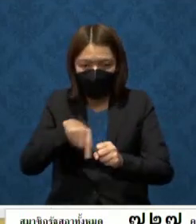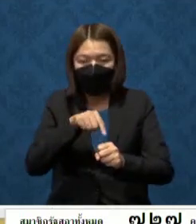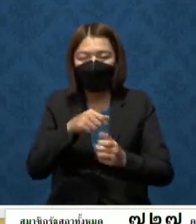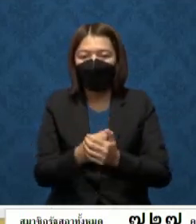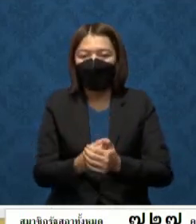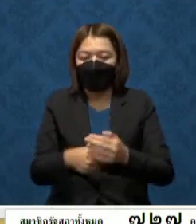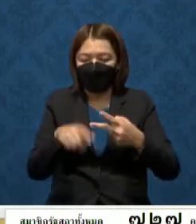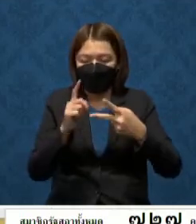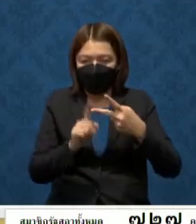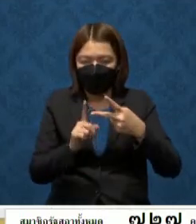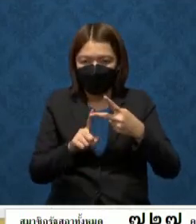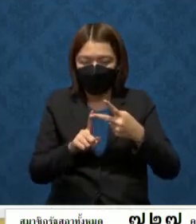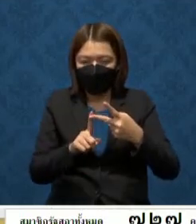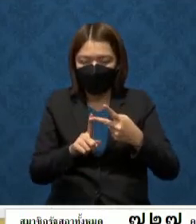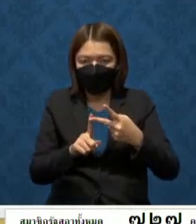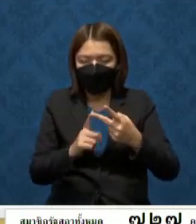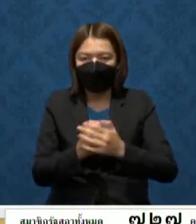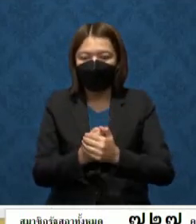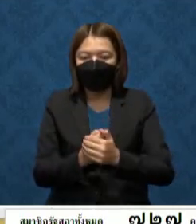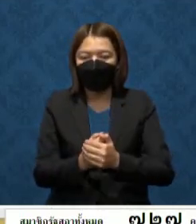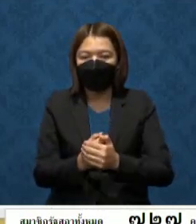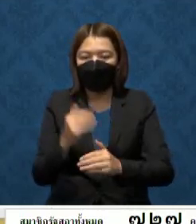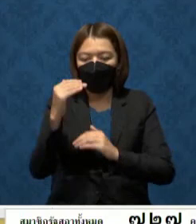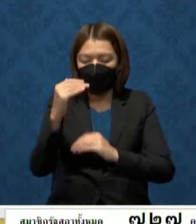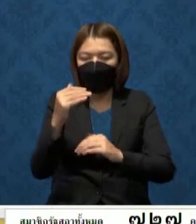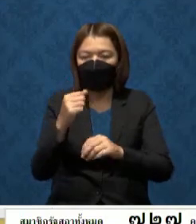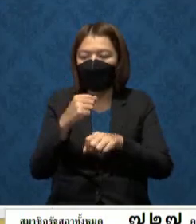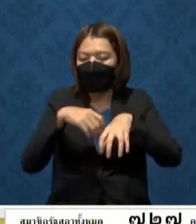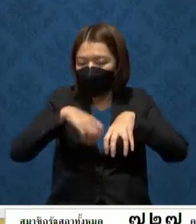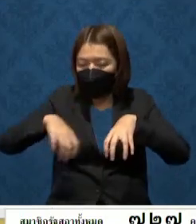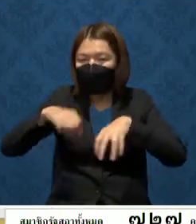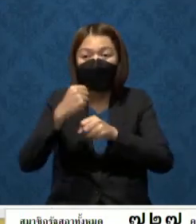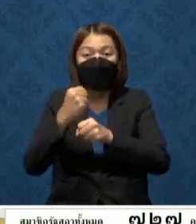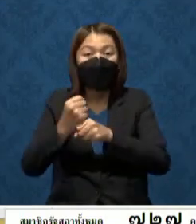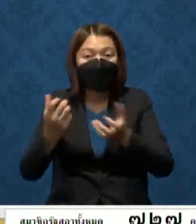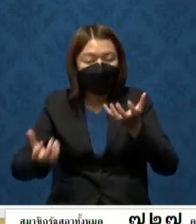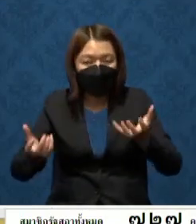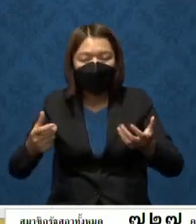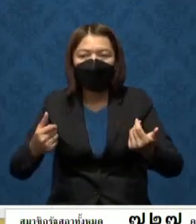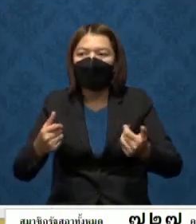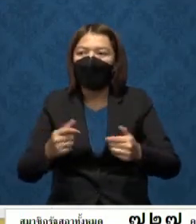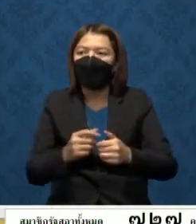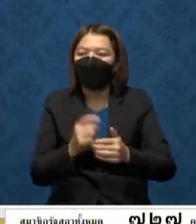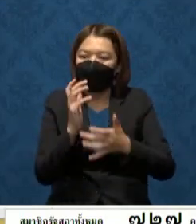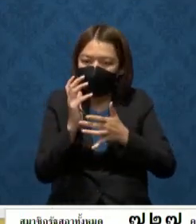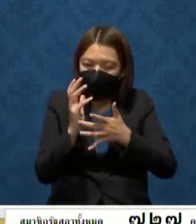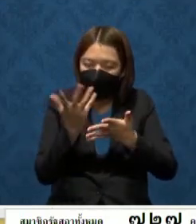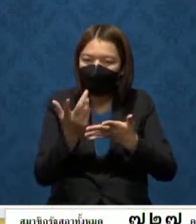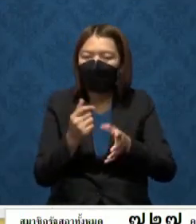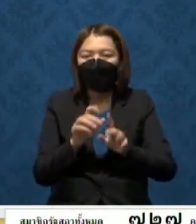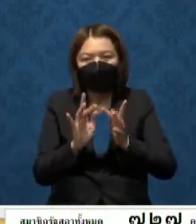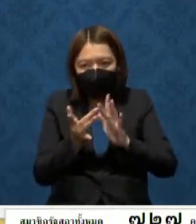ประเด็ที่สองกคือนอกจากนี้ยังกำหนดให้หน่วยงานในกระบวนการยุธรรมจะต้องจดให้มระบบเทคโโยีสาระสุนเทศ